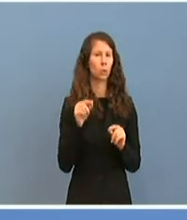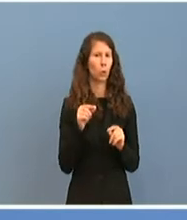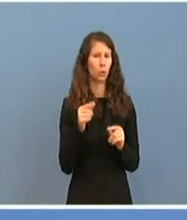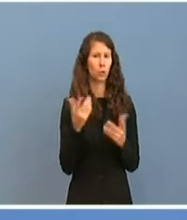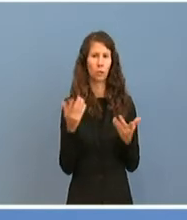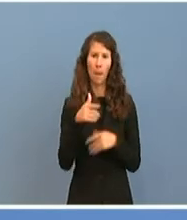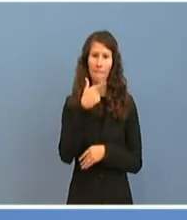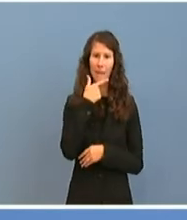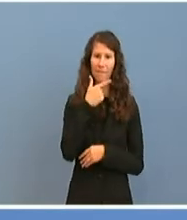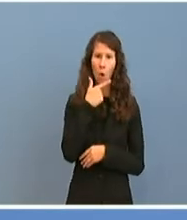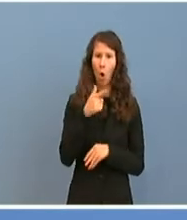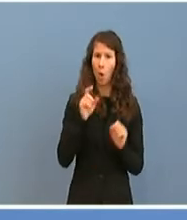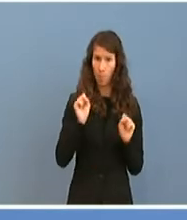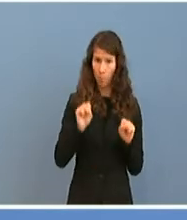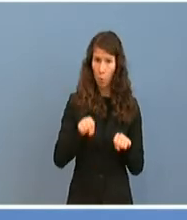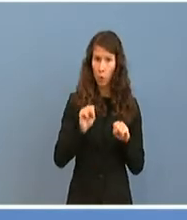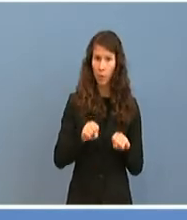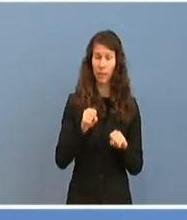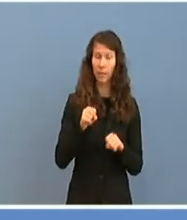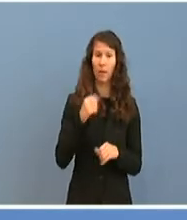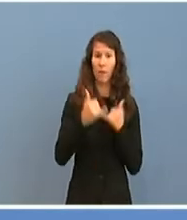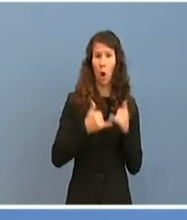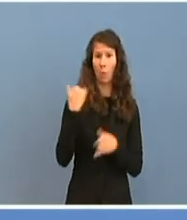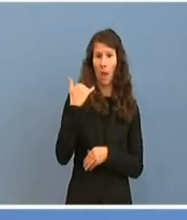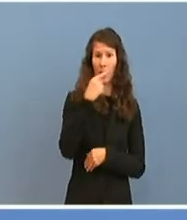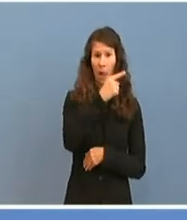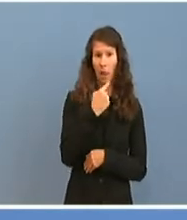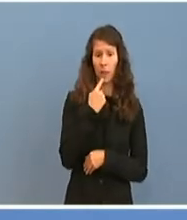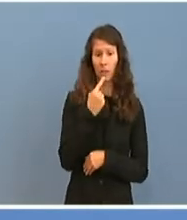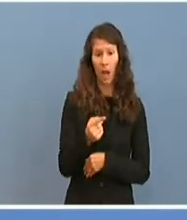man am Mittwoch bereits auch mit Zustimmung von Frau Merkel das Ganze wieder kippt?